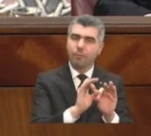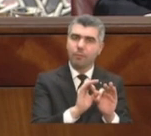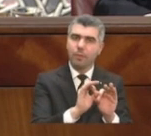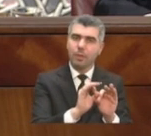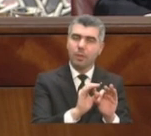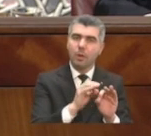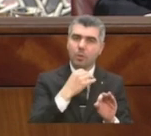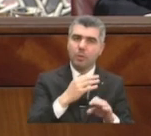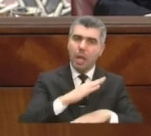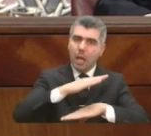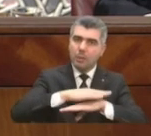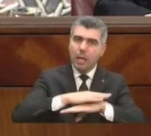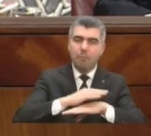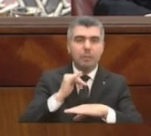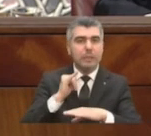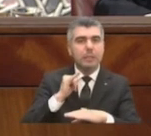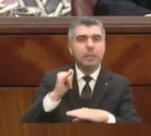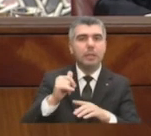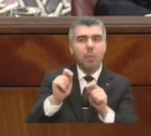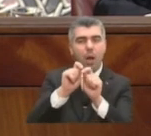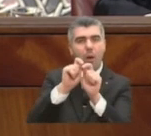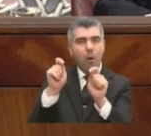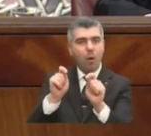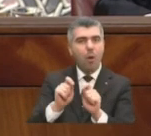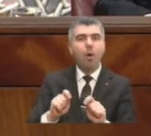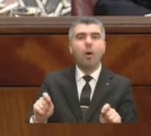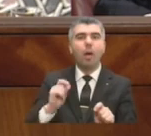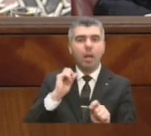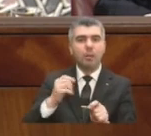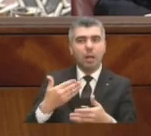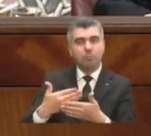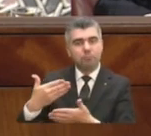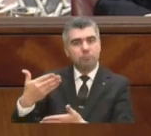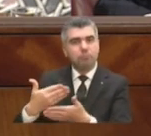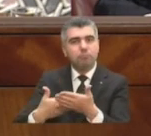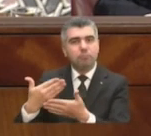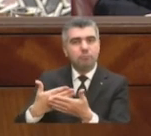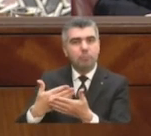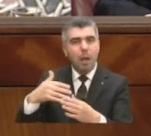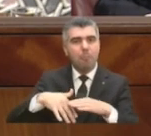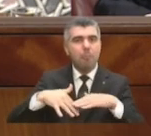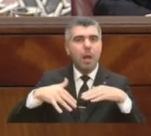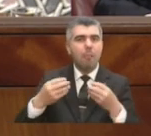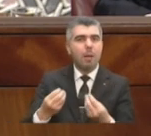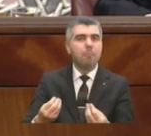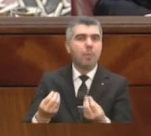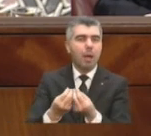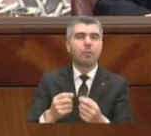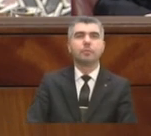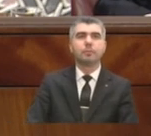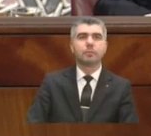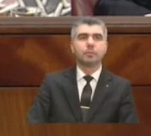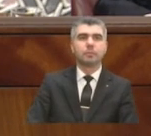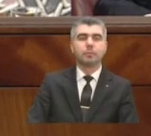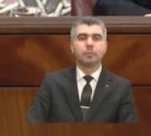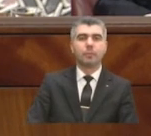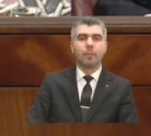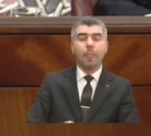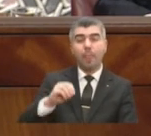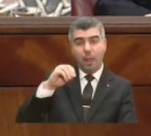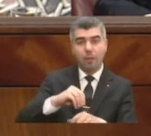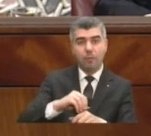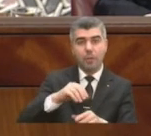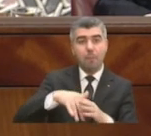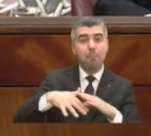تلتزم باحترام استقلالها وترسيخ الثقه المؤسسه المشتركه يسدد